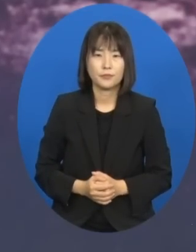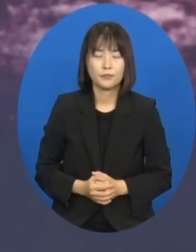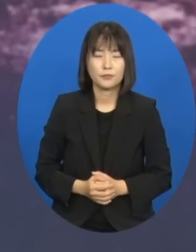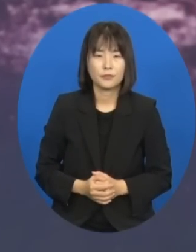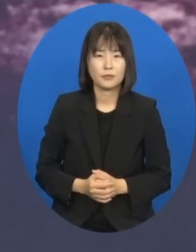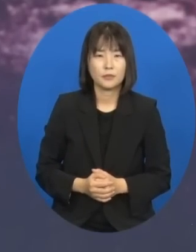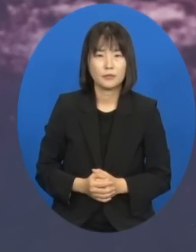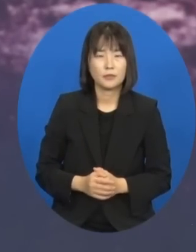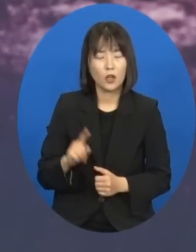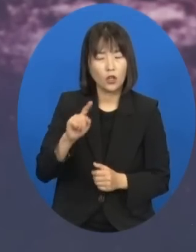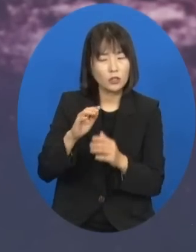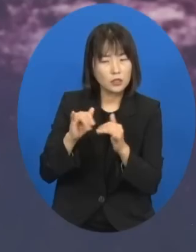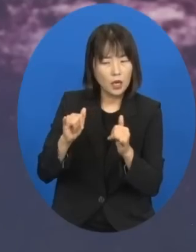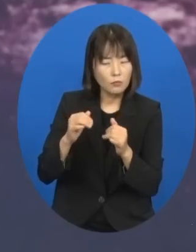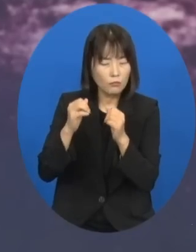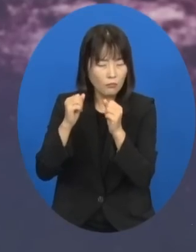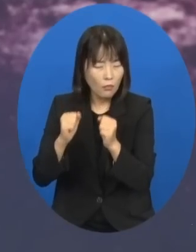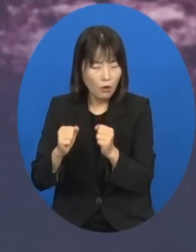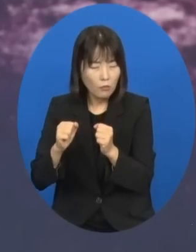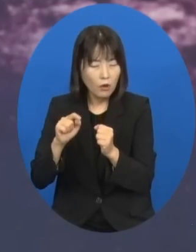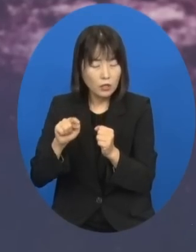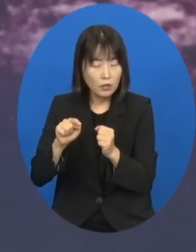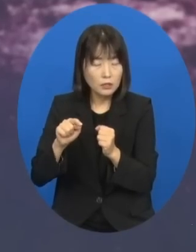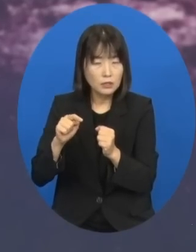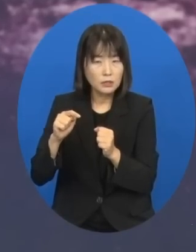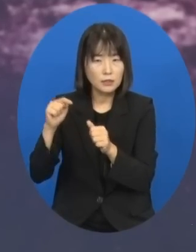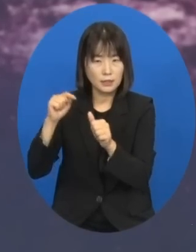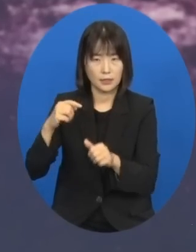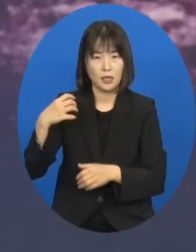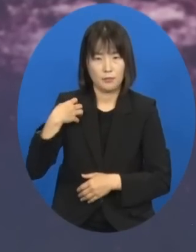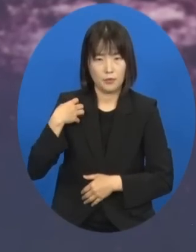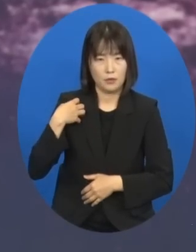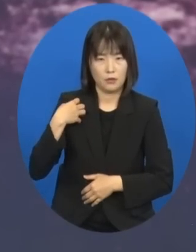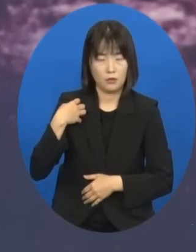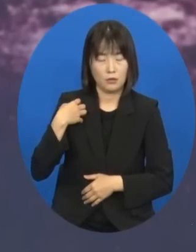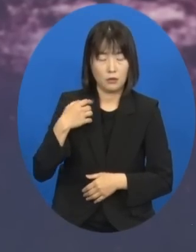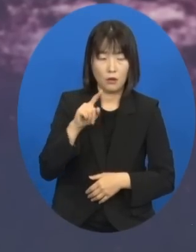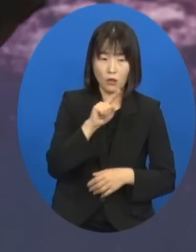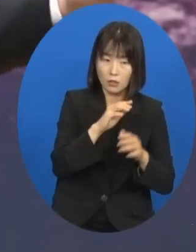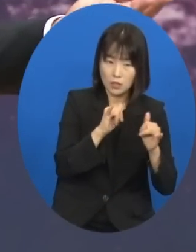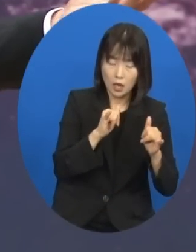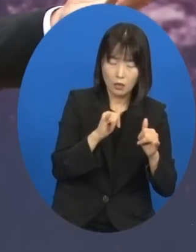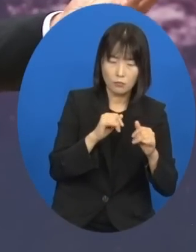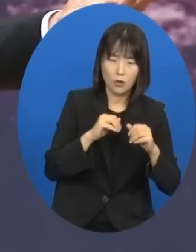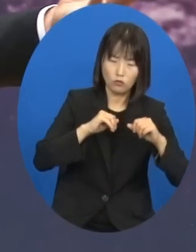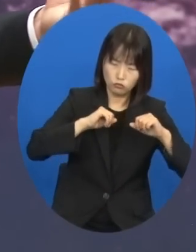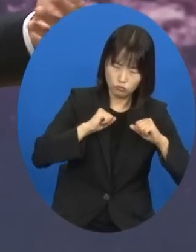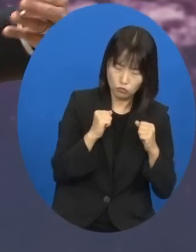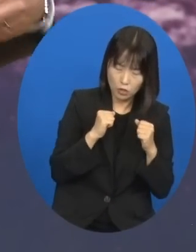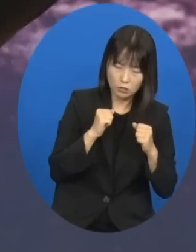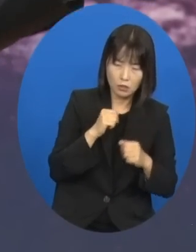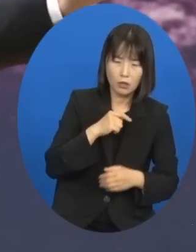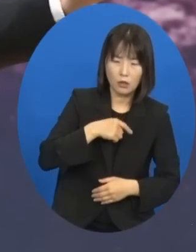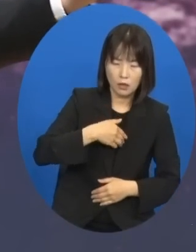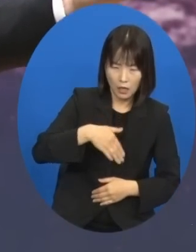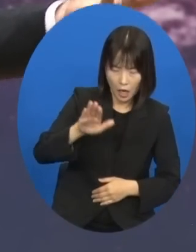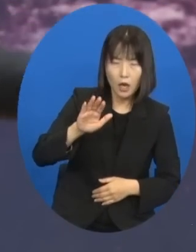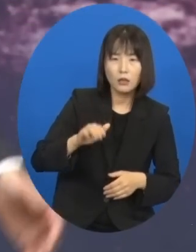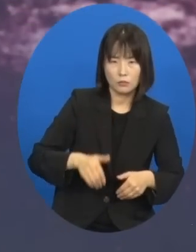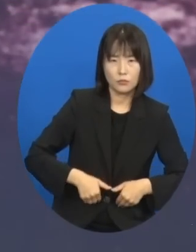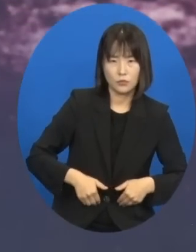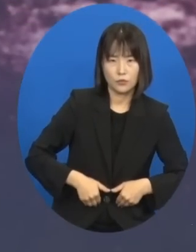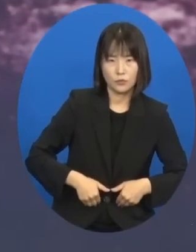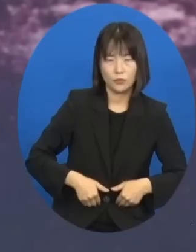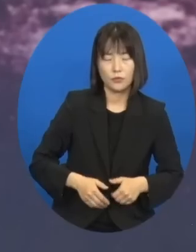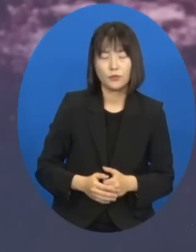누군가에게는요 머무는 것 자체가 사명입니다. 물론 누군가는 또한 순종해서 가야 해요. 순종하여 가야 할 때가